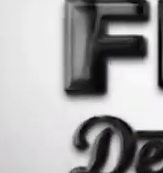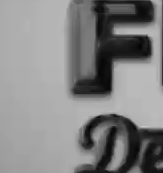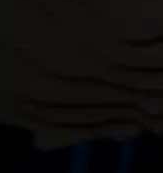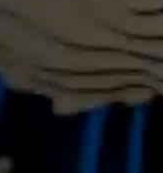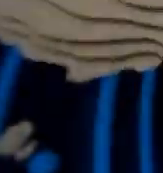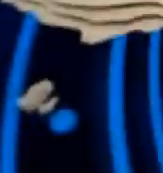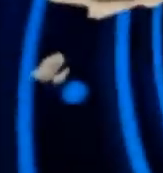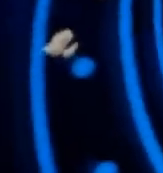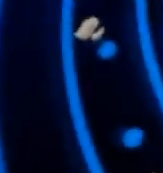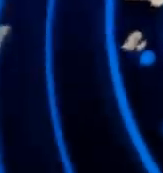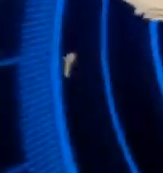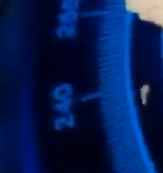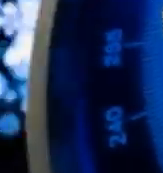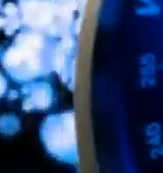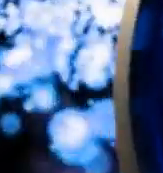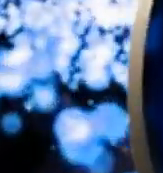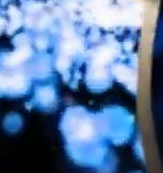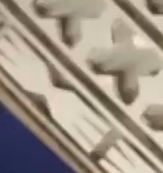देश की धड़कन.